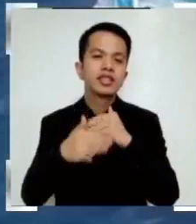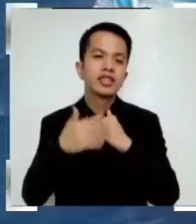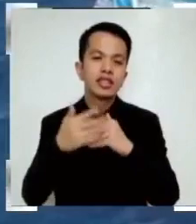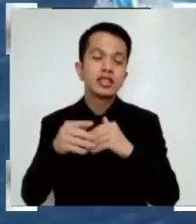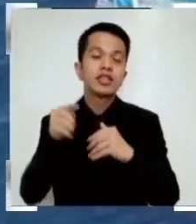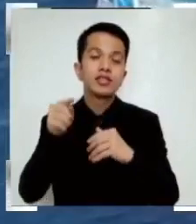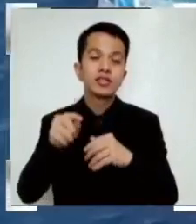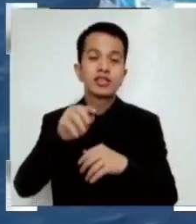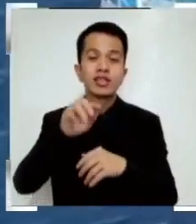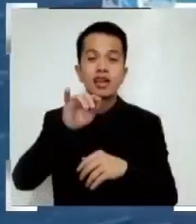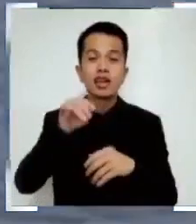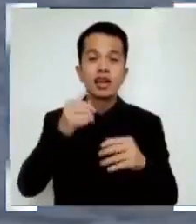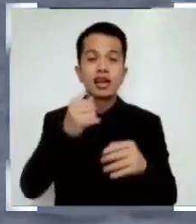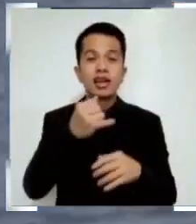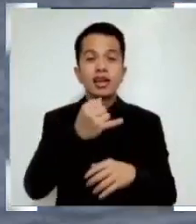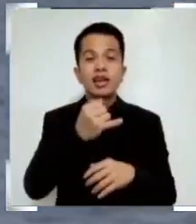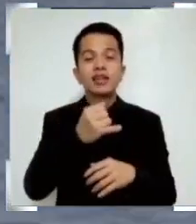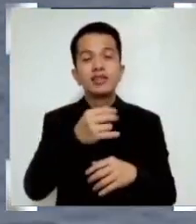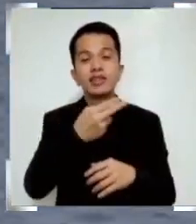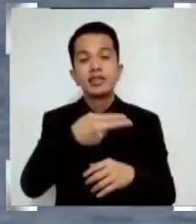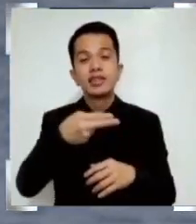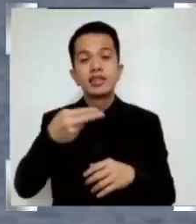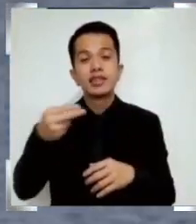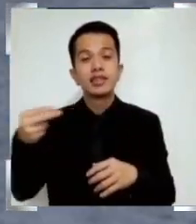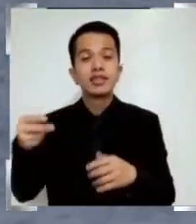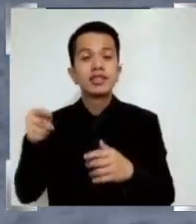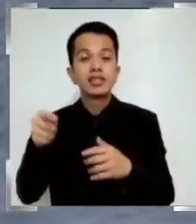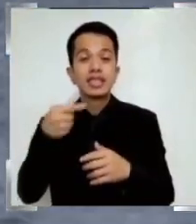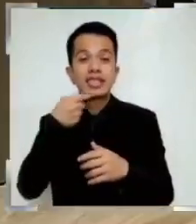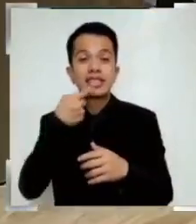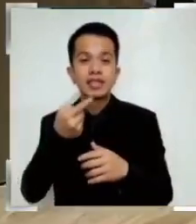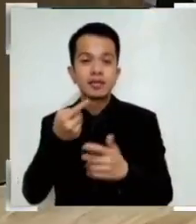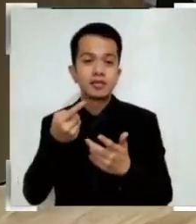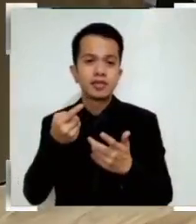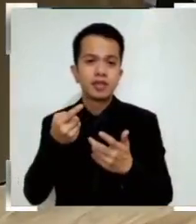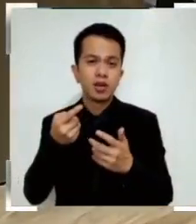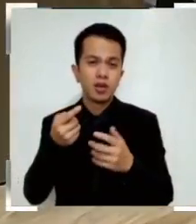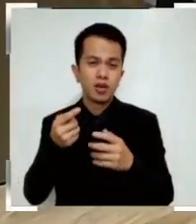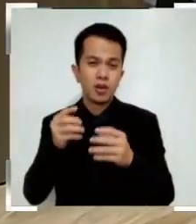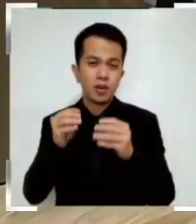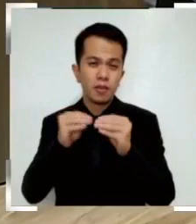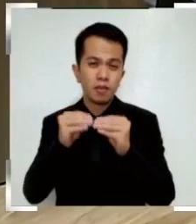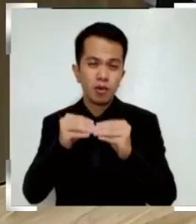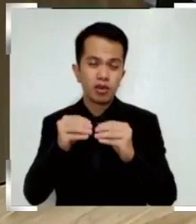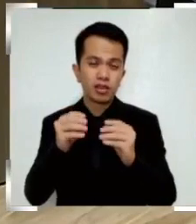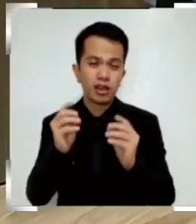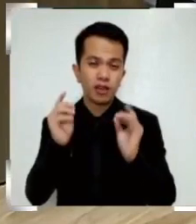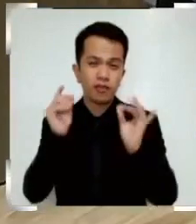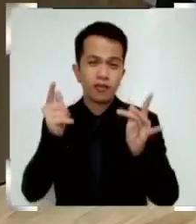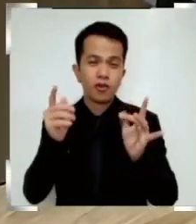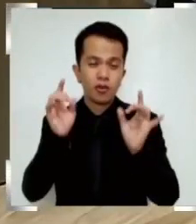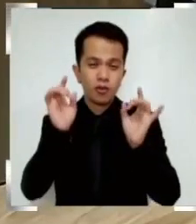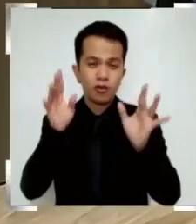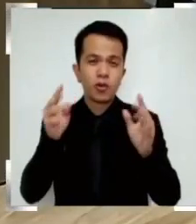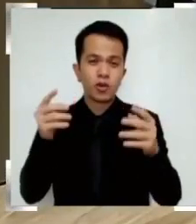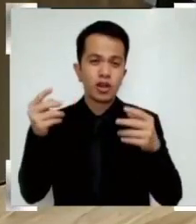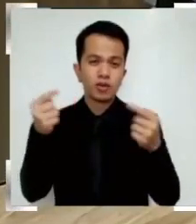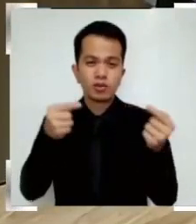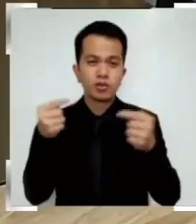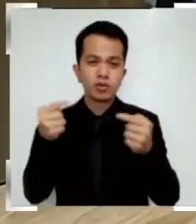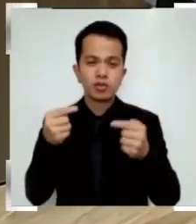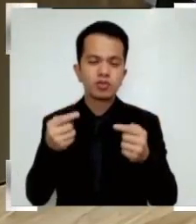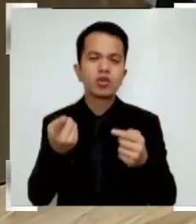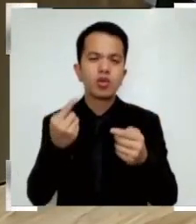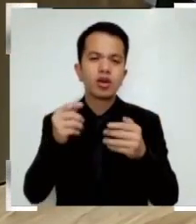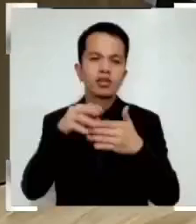Indonesia, sinabi ni Pangulong Marcos na hindi dapat hayaang lumala ang tensyon kasama sa naroon ang mga leader ng China, Australia,